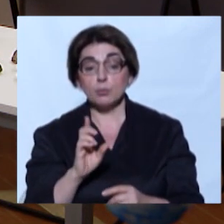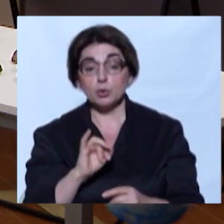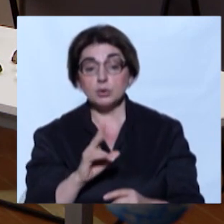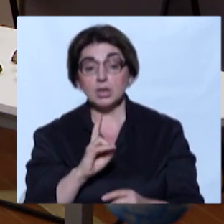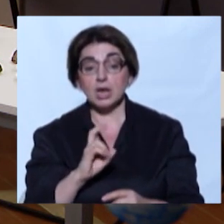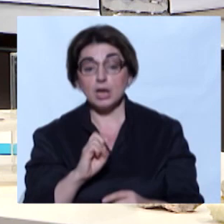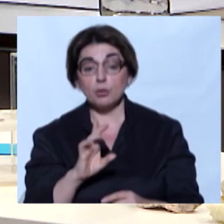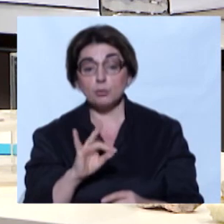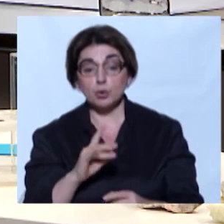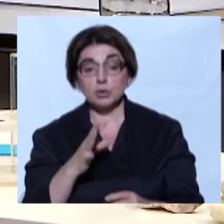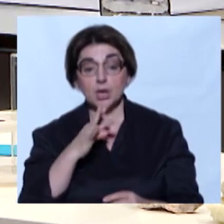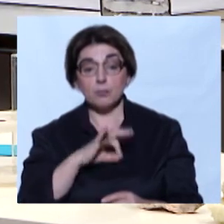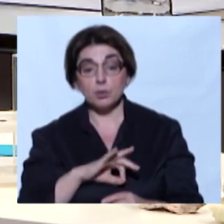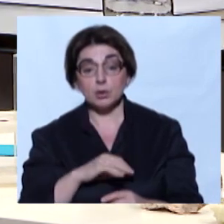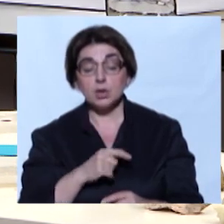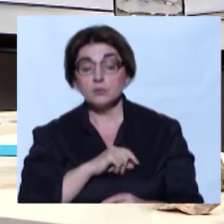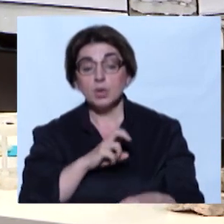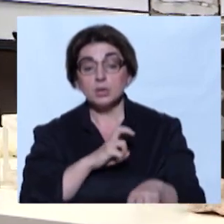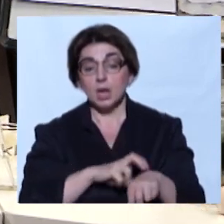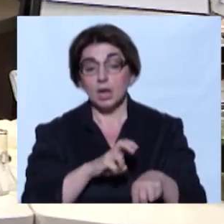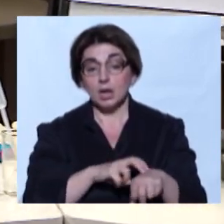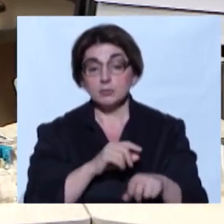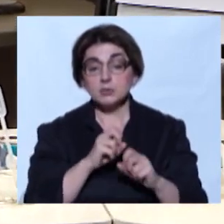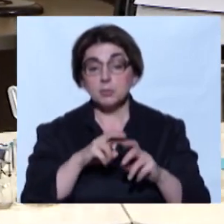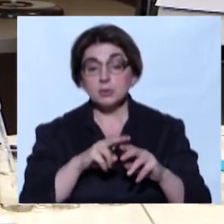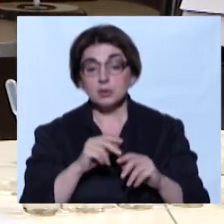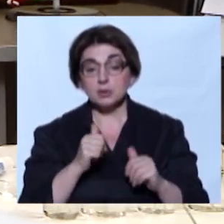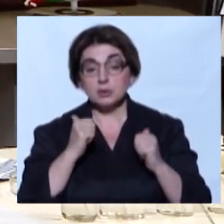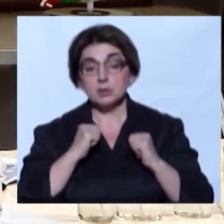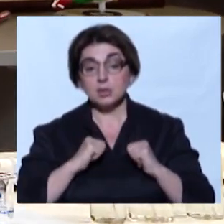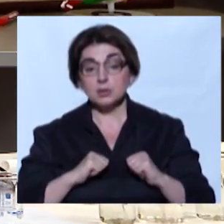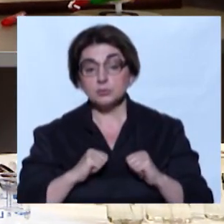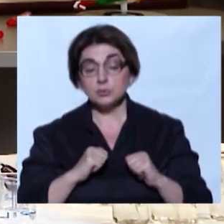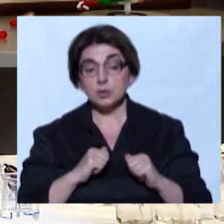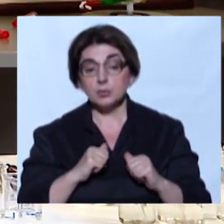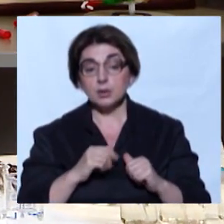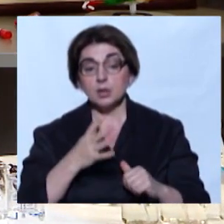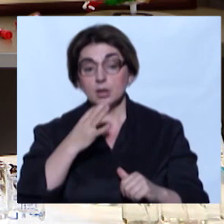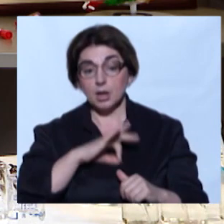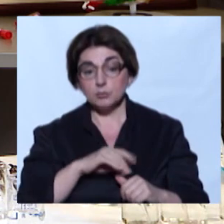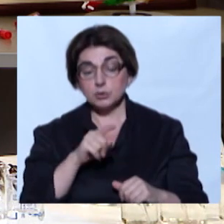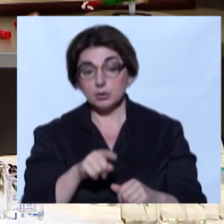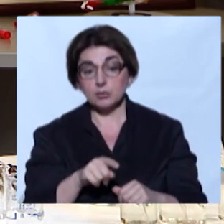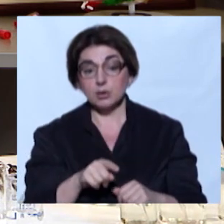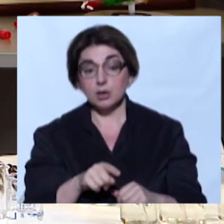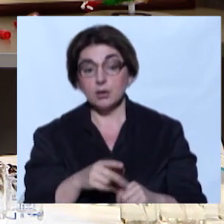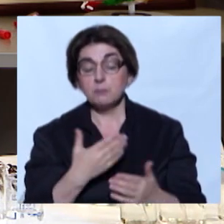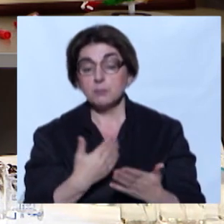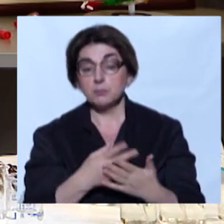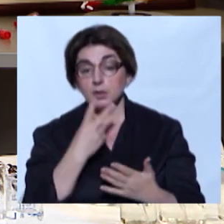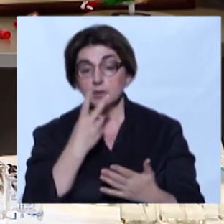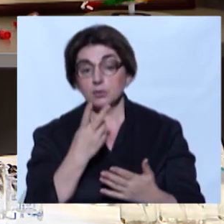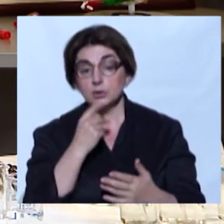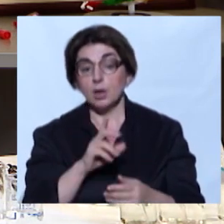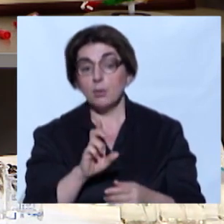ბრომი გამოიყენება მედიცინაში სხვადასხვა დასამშვიდებელ საშუალებების შემცველობაში შედის. მე მინდა გაჩვენოთ